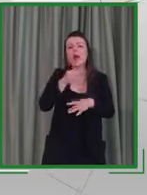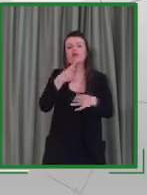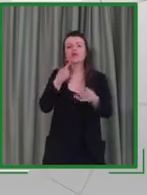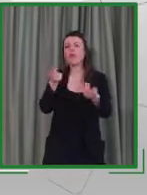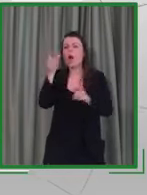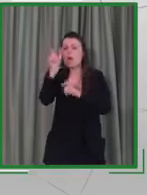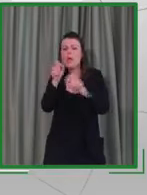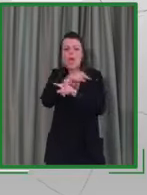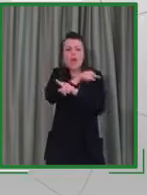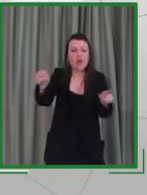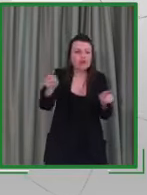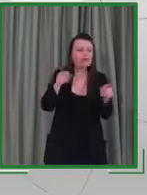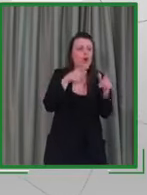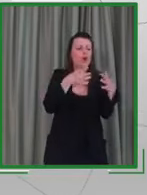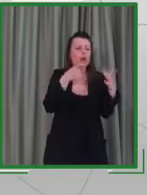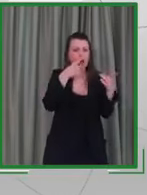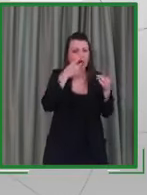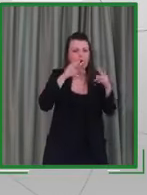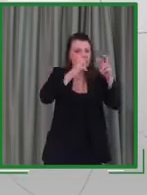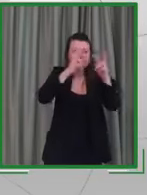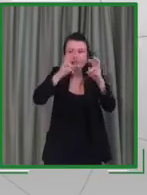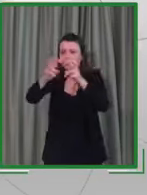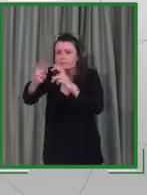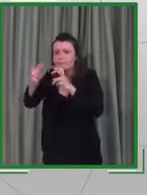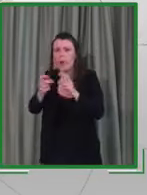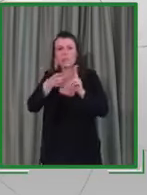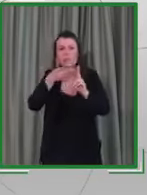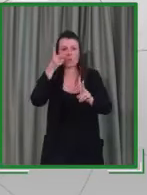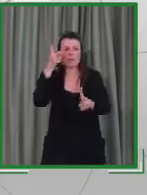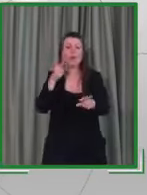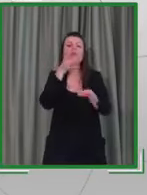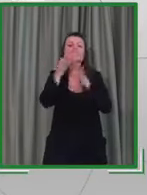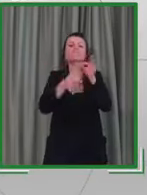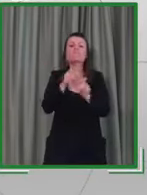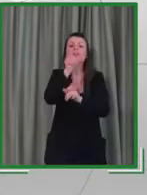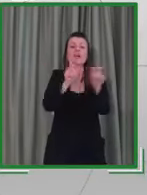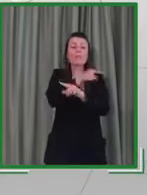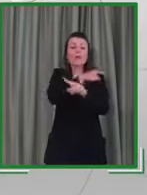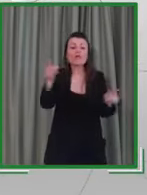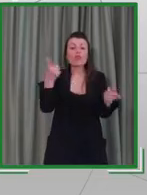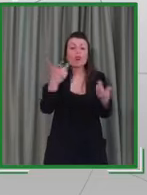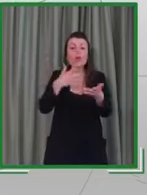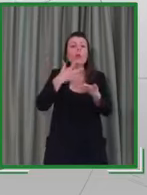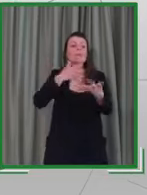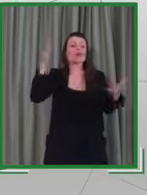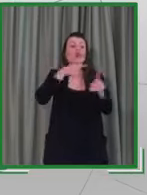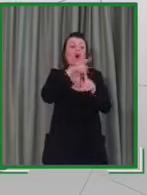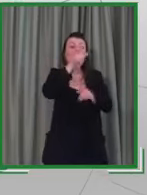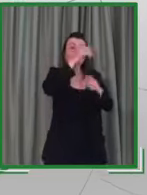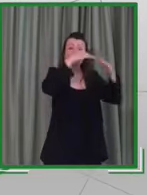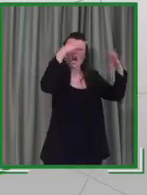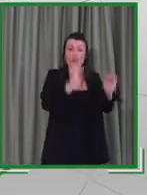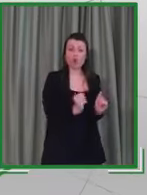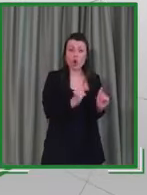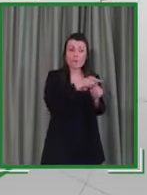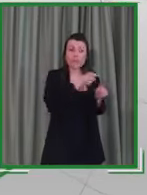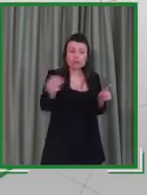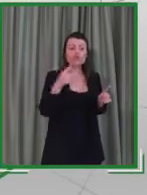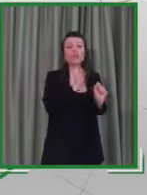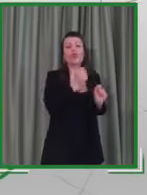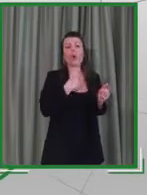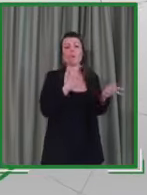riuscire ad arrivare a tamponare la maggior numero la maggior parte delle persone che sono anche al domicilio e quindi dare una risposta